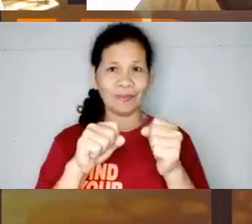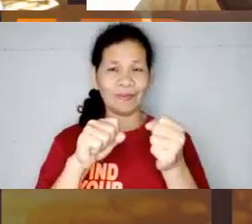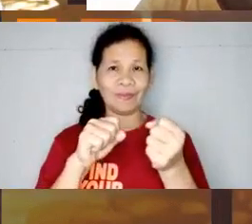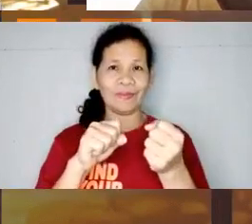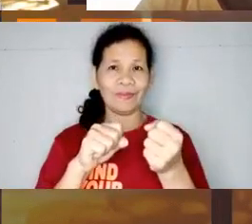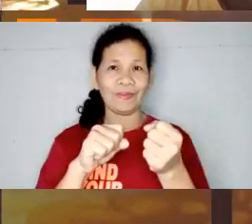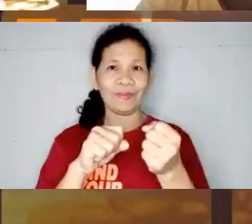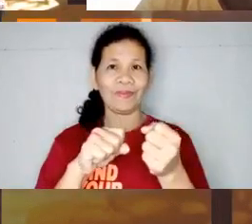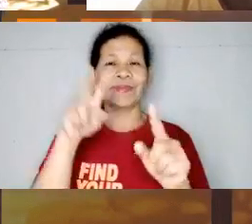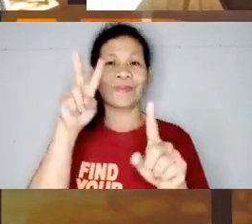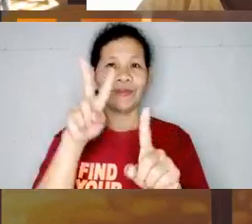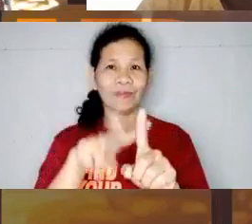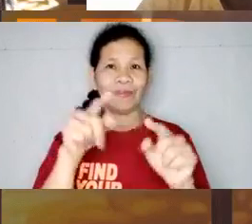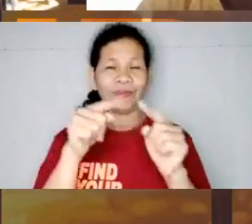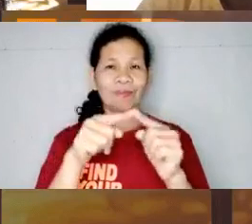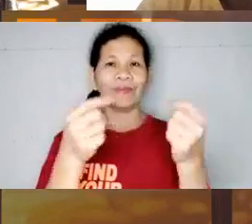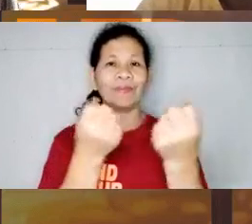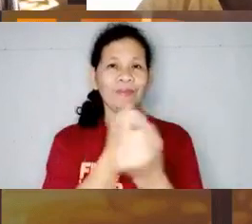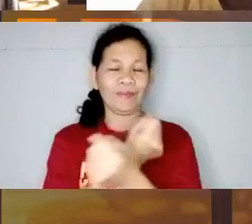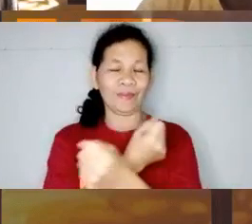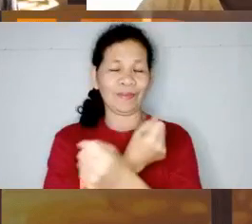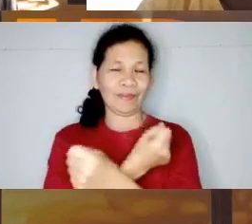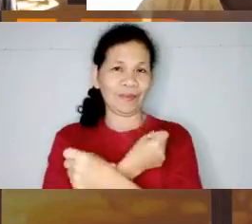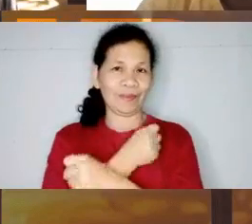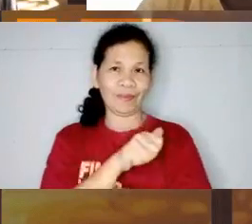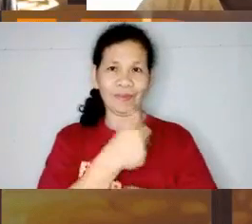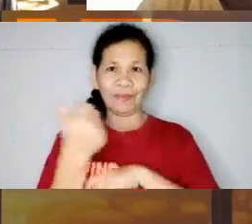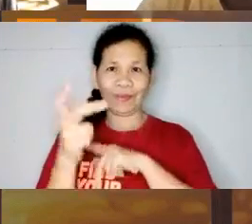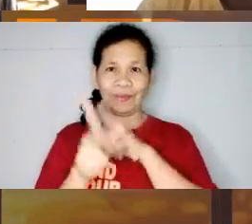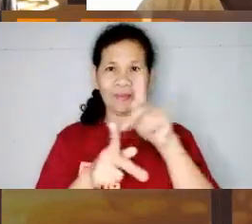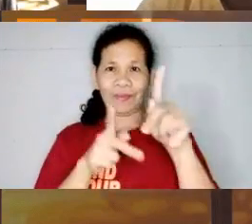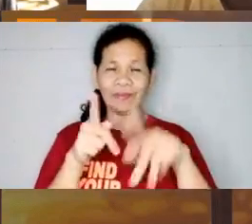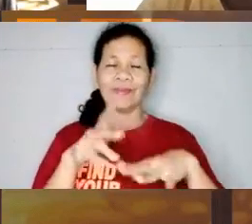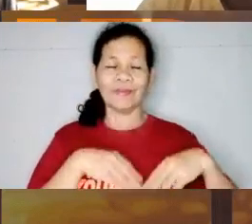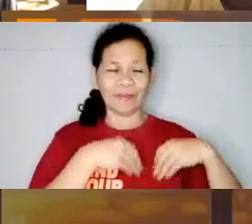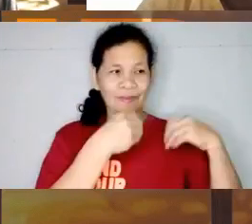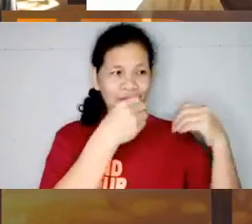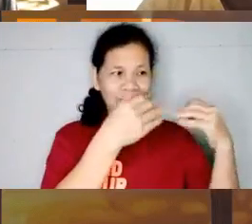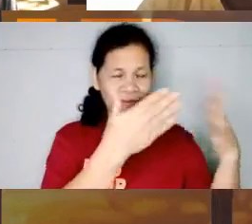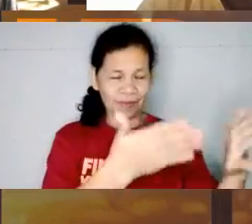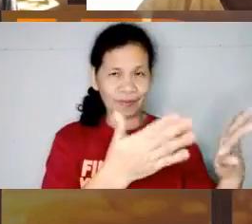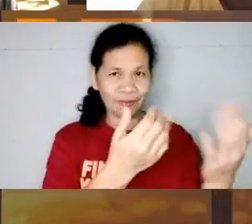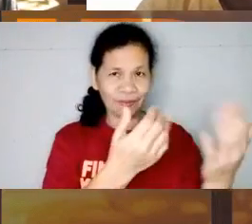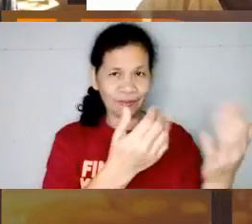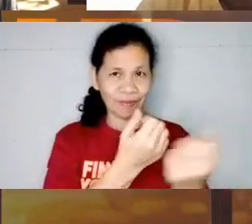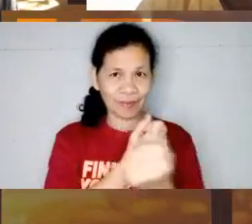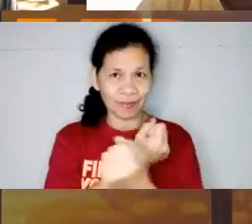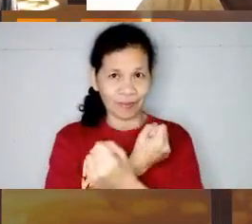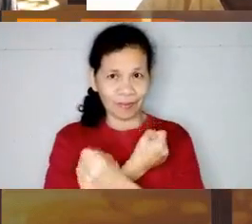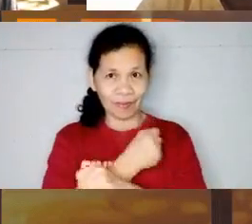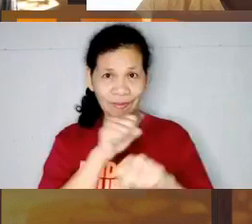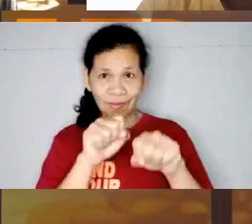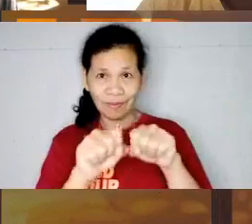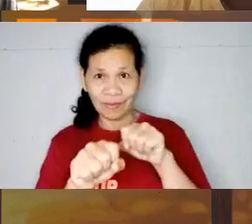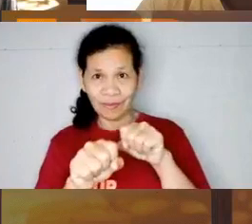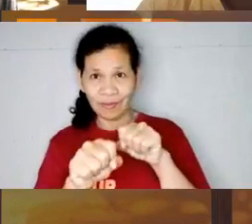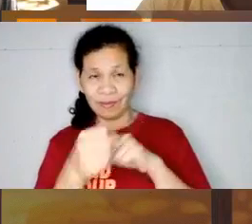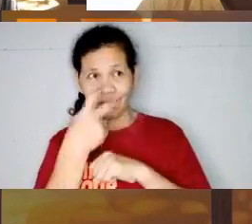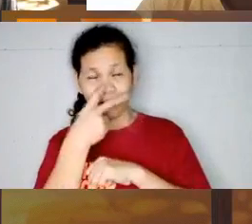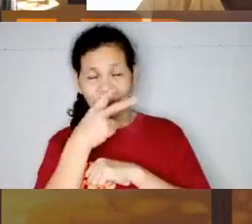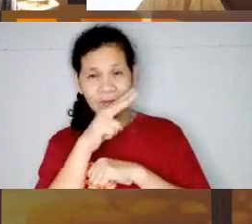na mahalin natin ang ating kapwa, ating ipadama ang pagmamahal. Kaya nga, yung ating church may mukha sa